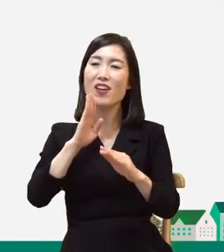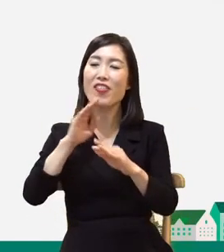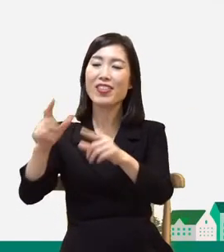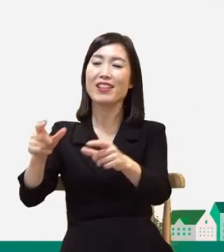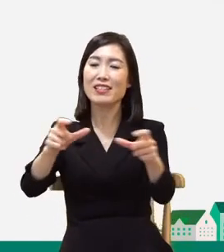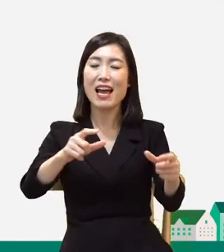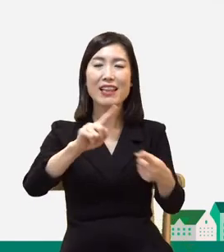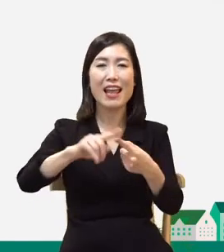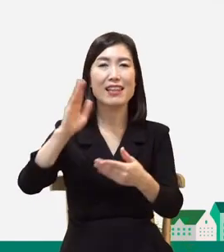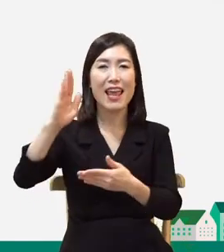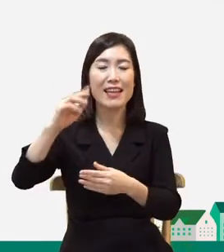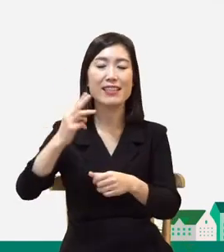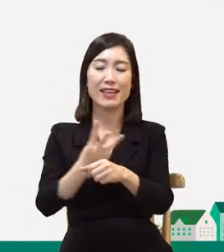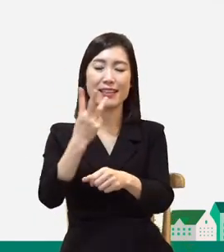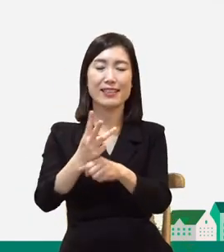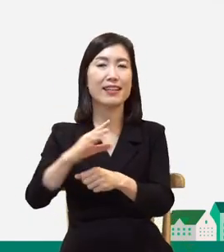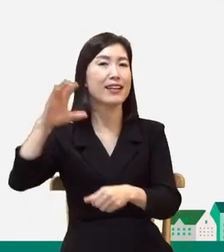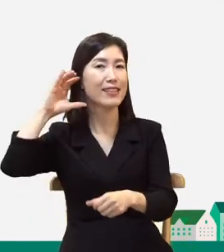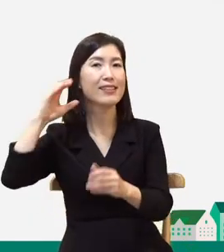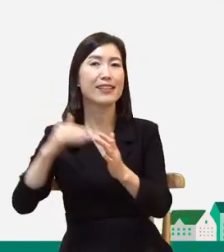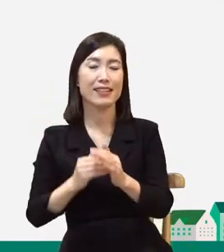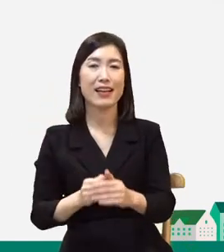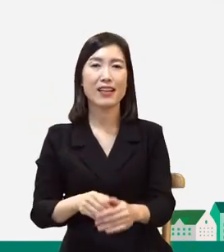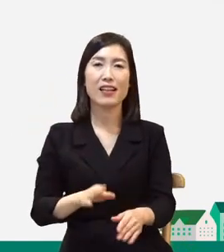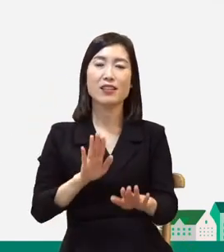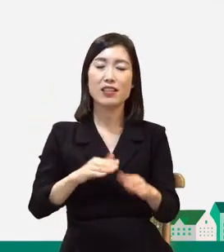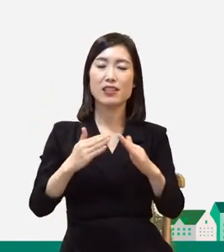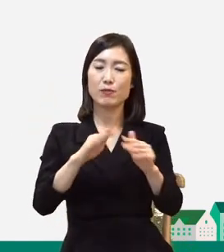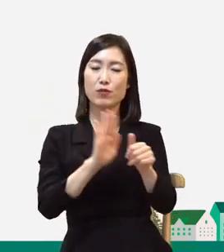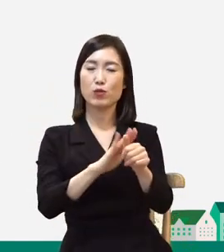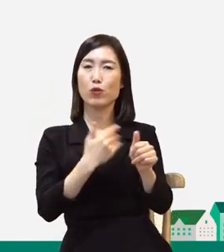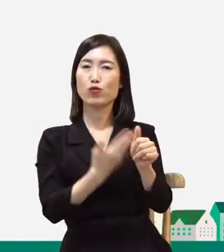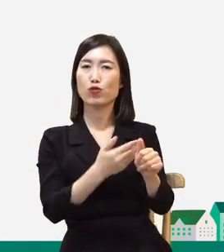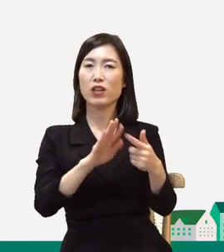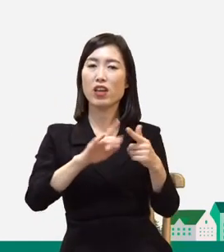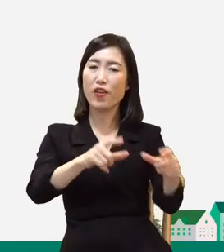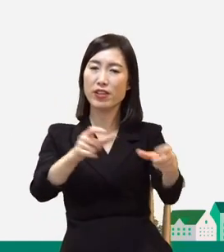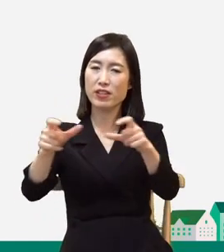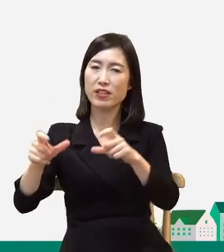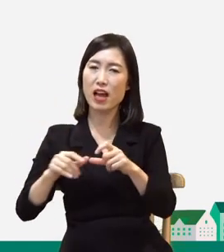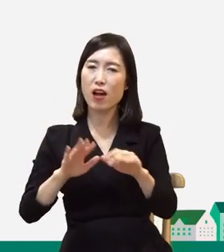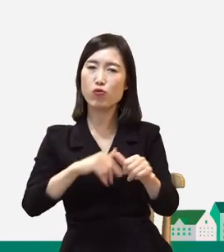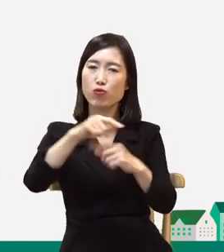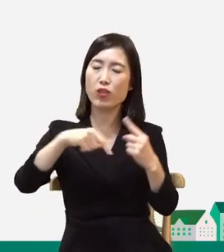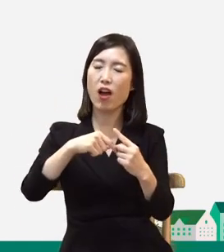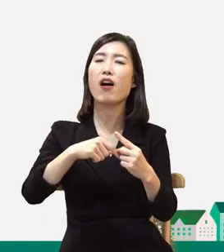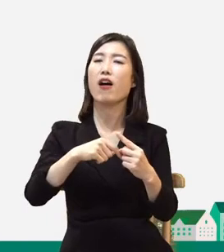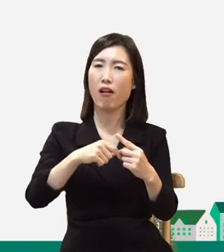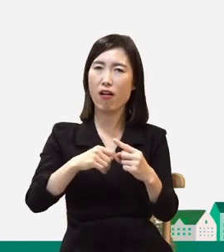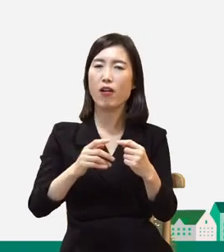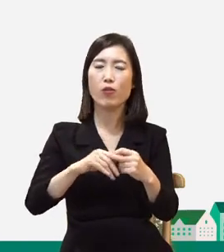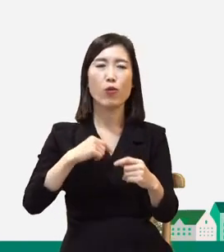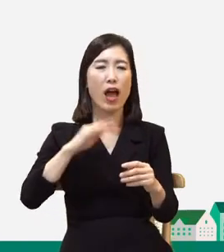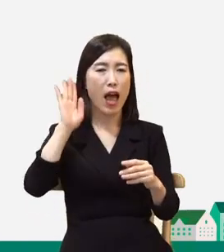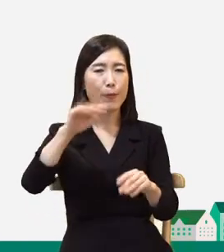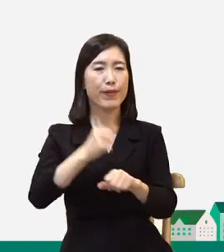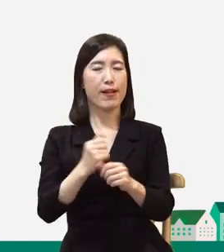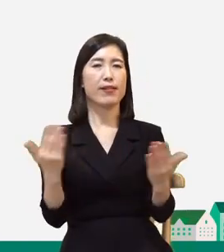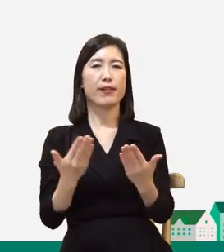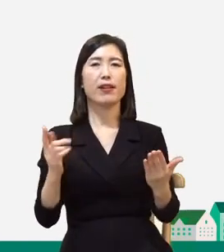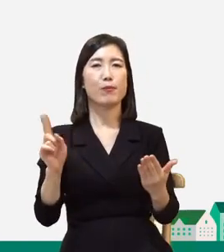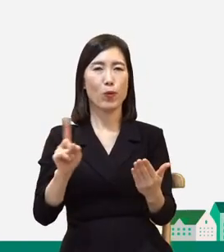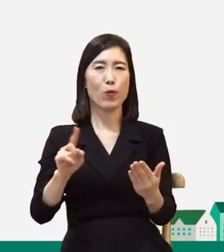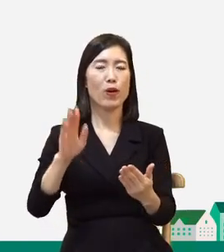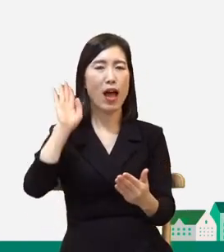들었습니다. 여러분들에게 조금이라도 지원주택이 실제로 어떻게 운영되고 무엇이 우리의 숙제이고 여전히 가야 될 길이 무엇인지에